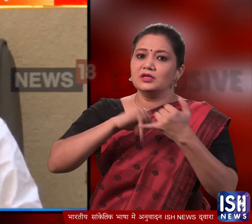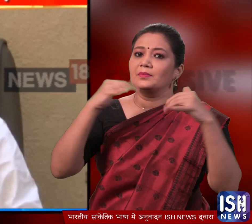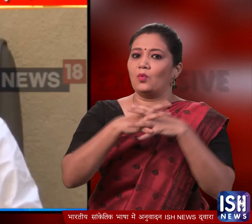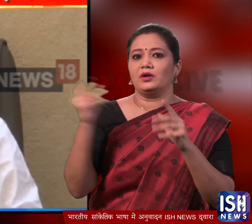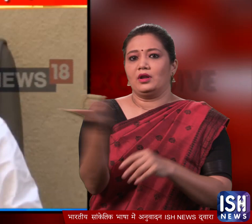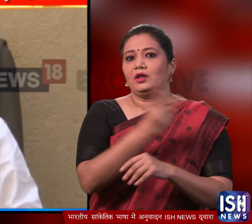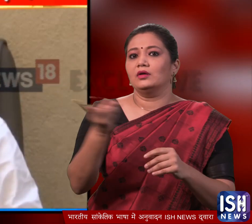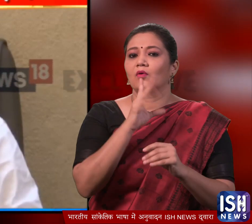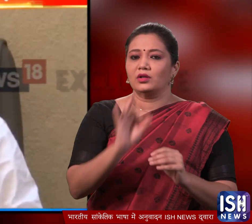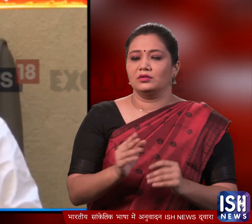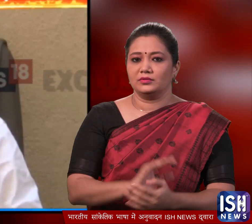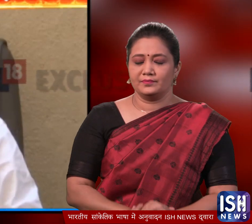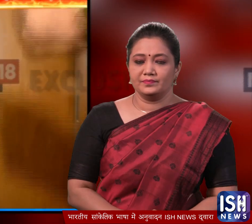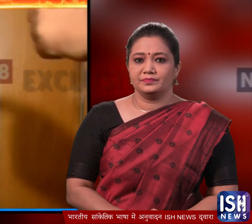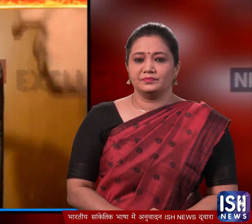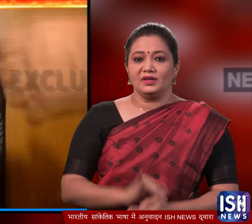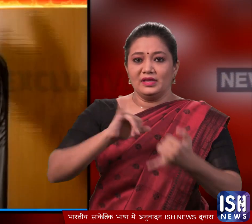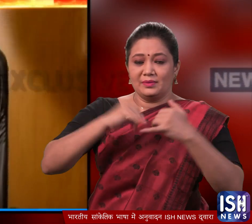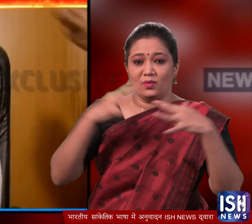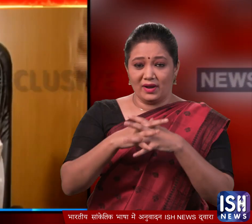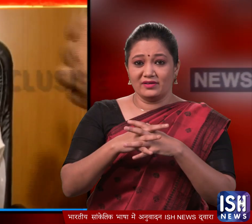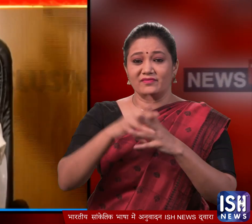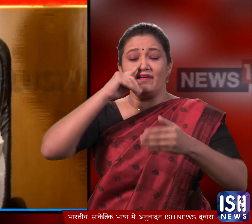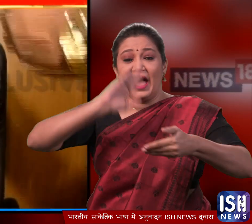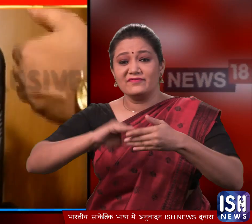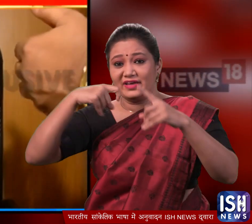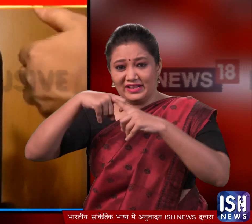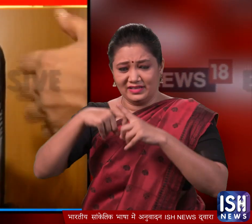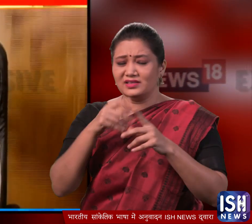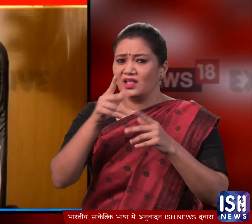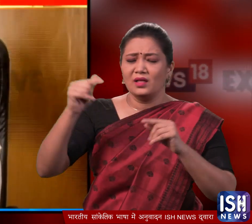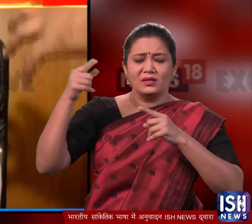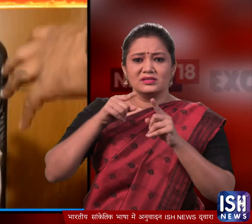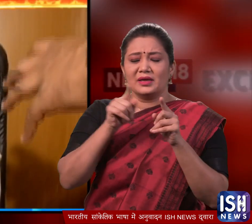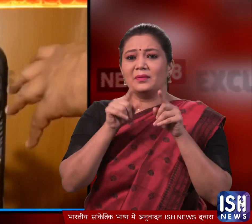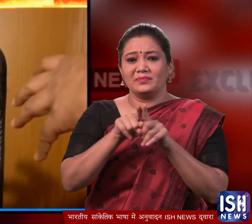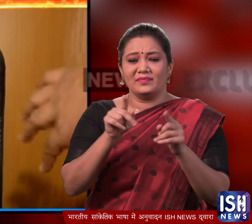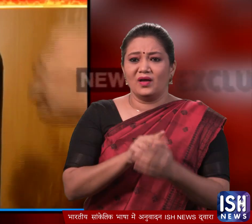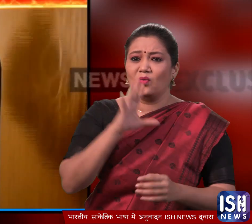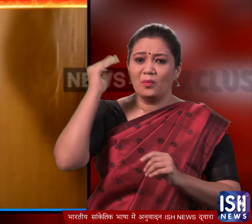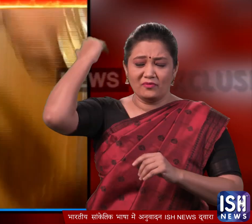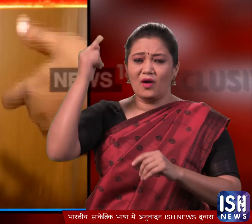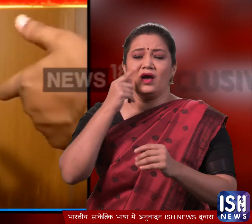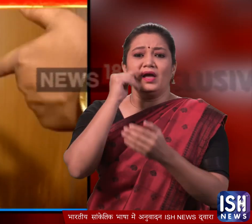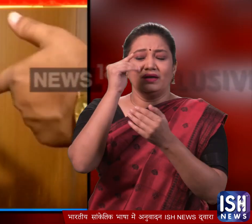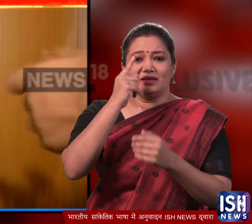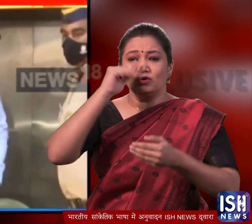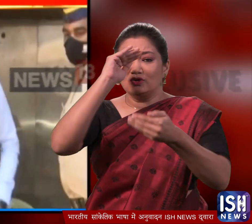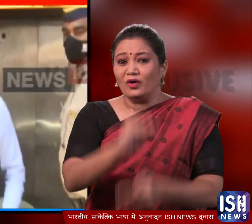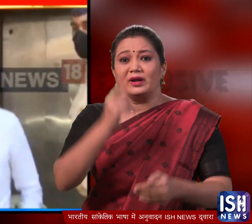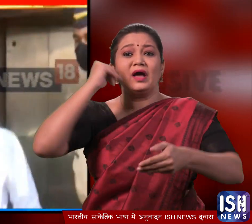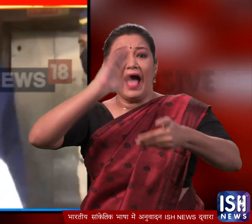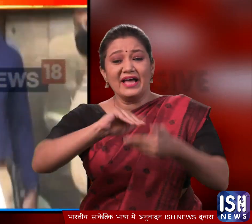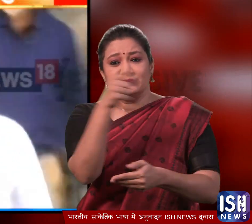मित्रता वानखेड़े साहब से भी है। लेकिन समीर की पत्नी क्रांति के मुताबिक दामाद पर हुई एनसीबी की कार्रवाई के कारण नवाब